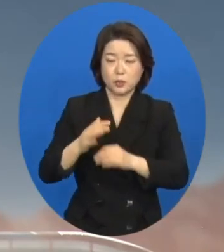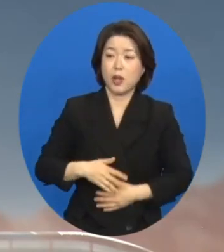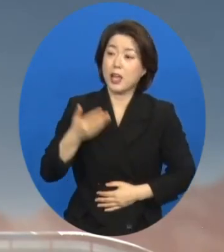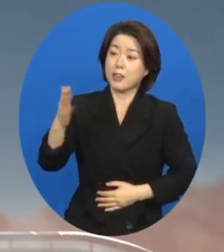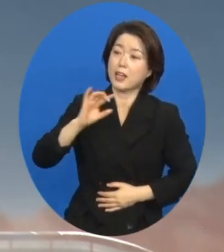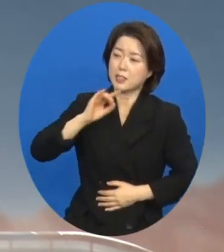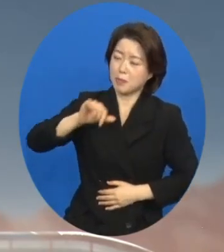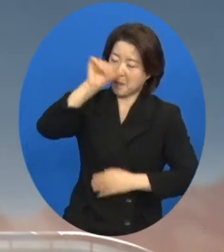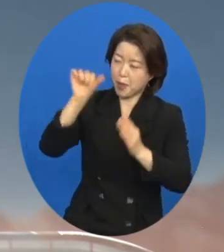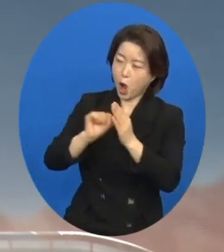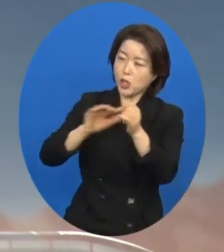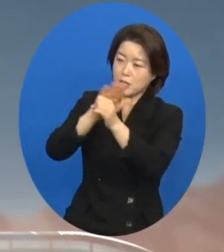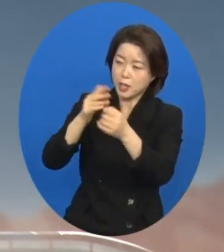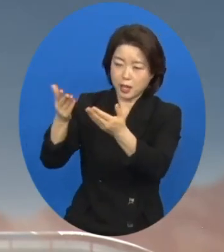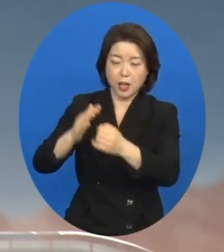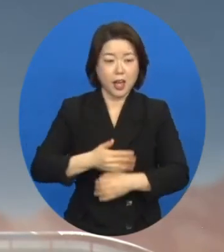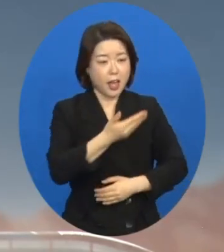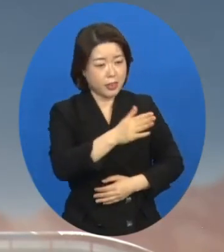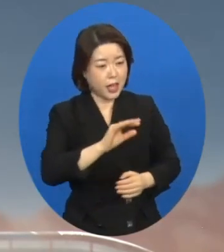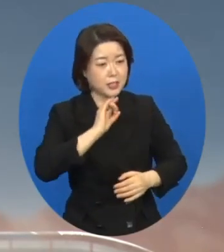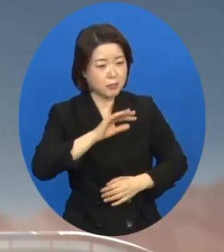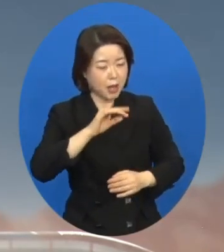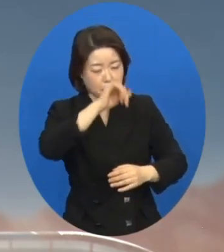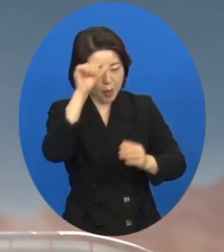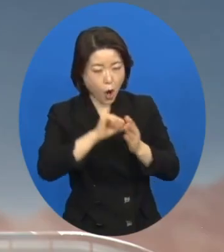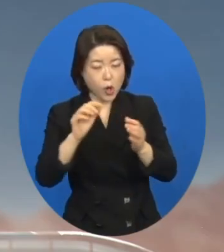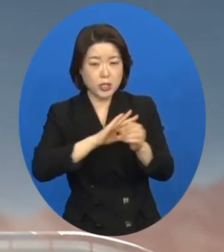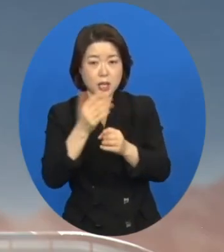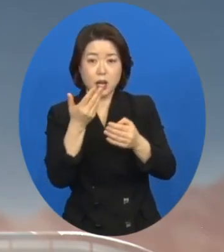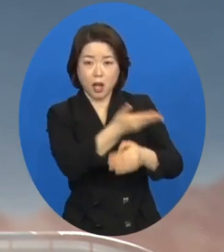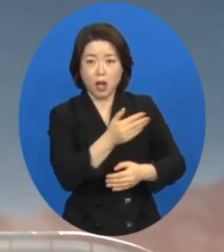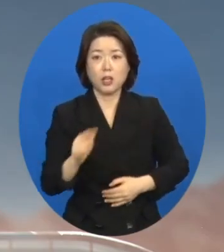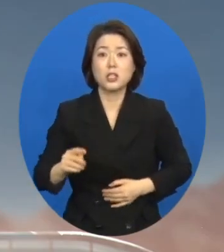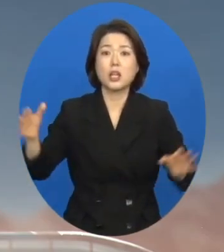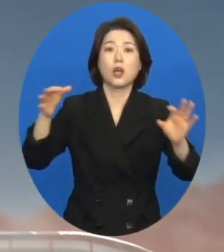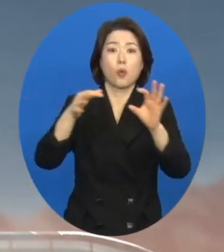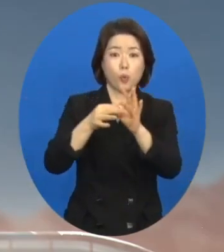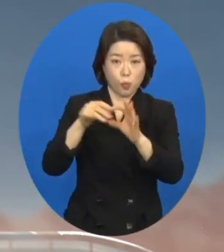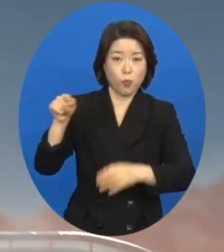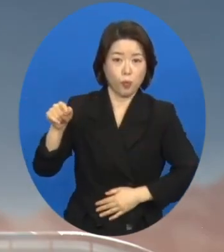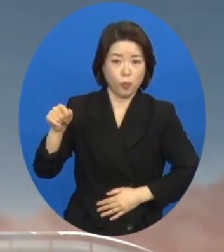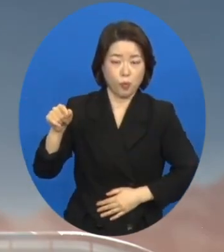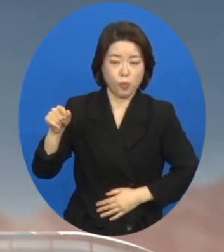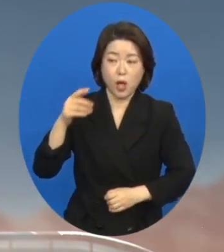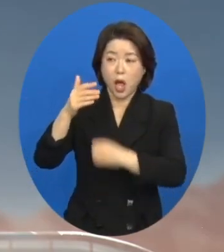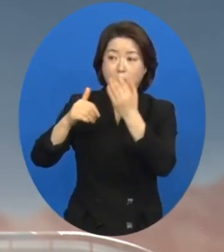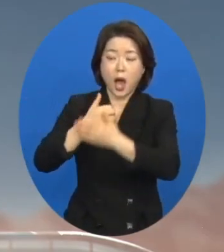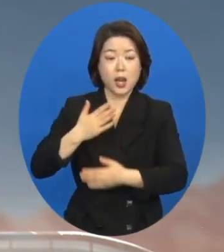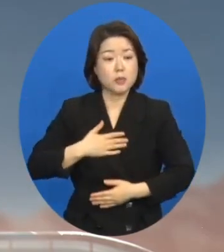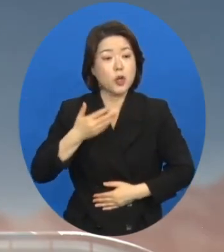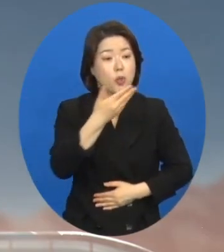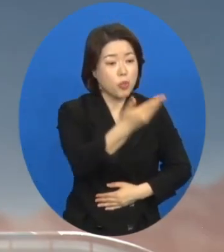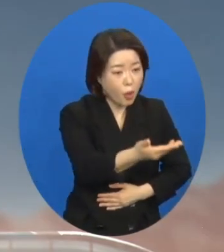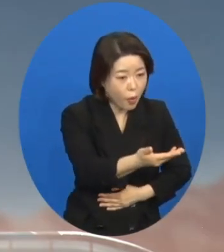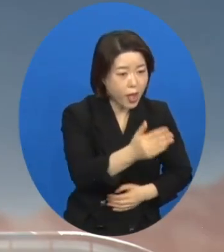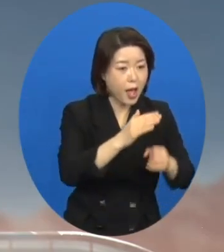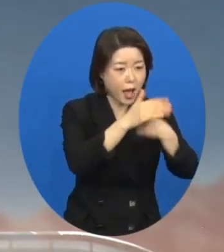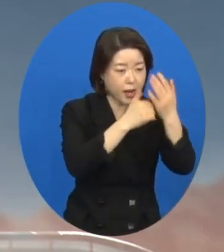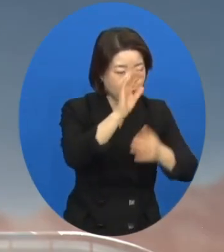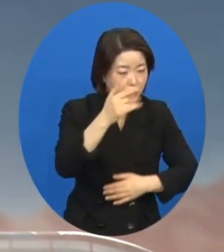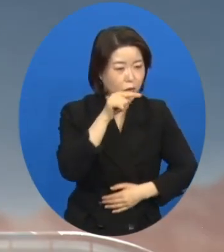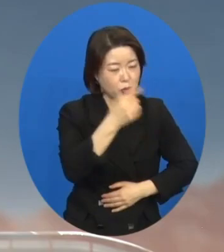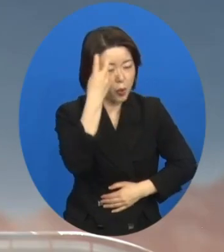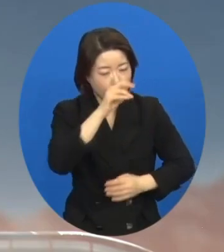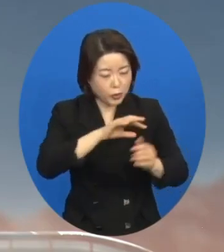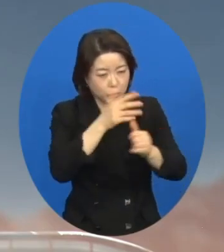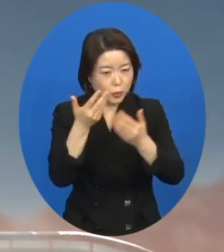평생을 사랑하겠습니다. 이게 지금 이스라엘과 하나님과의 관계예요. 그러면 하나님은 내가 너희 하나님이 되고 너희를 지켜주고 보호해주고